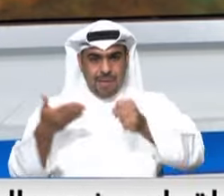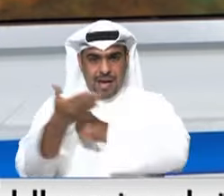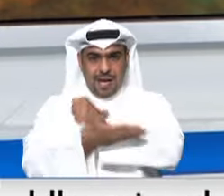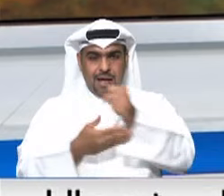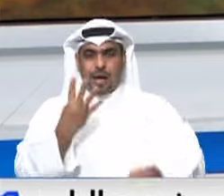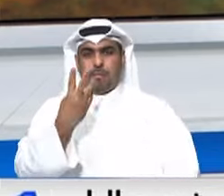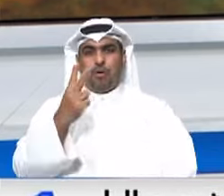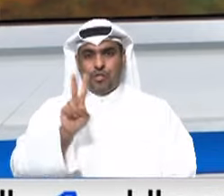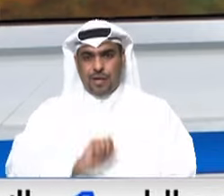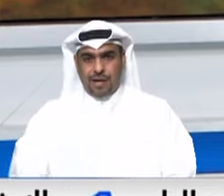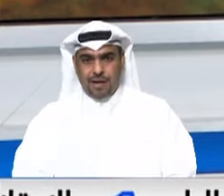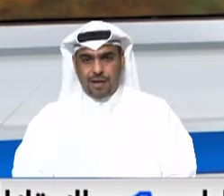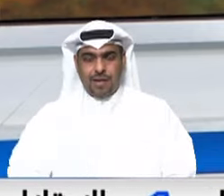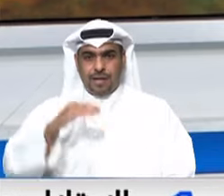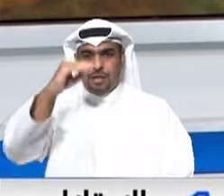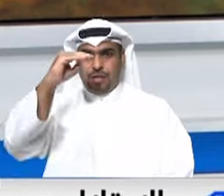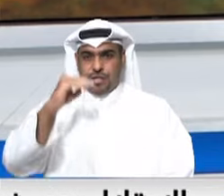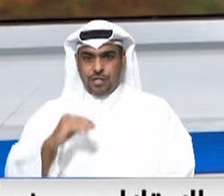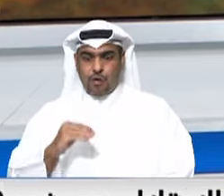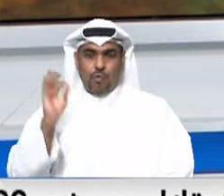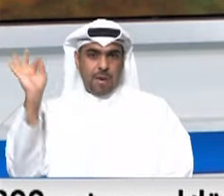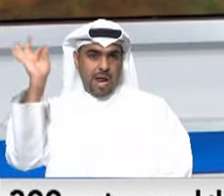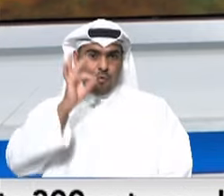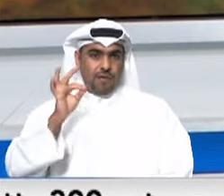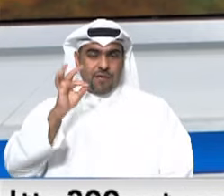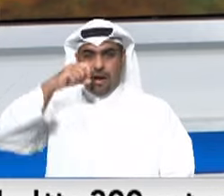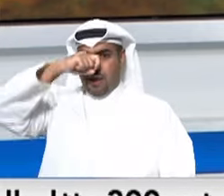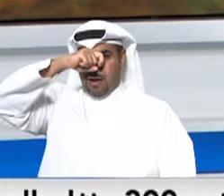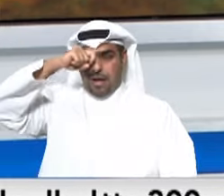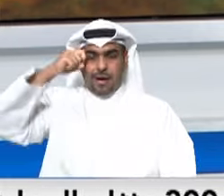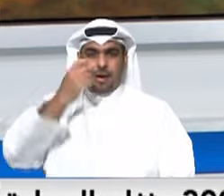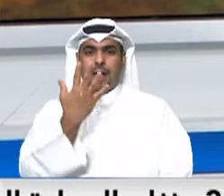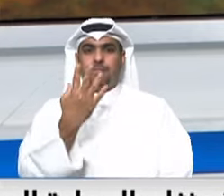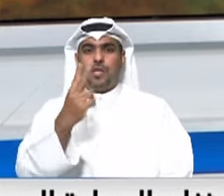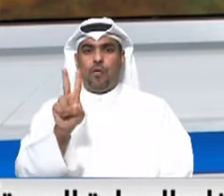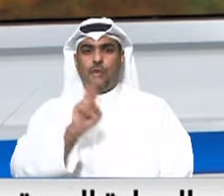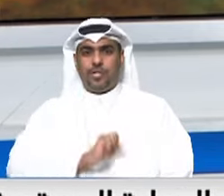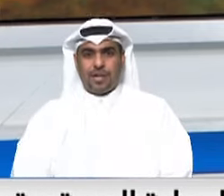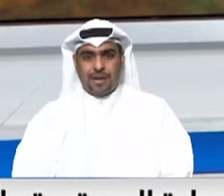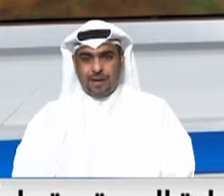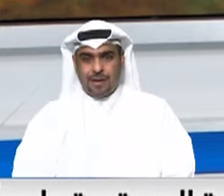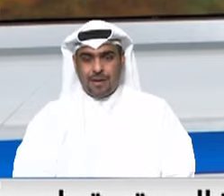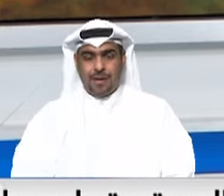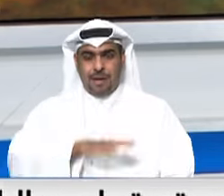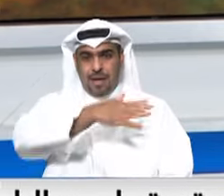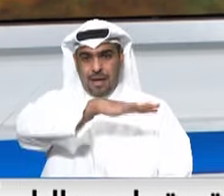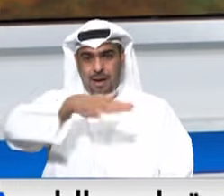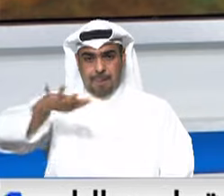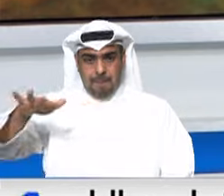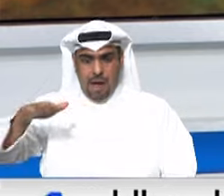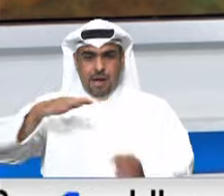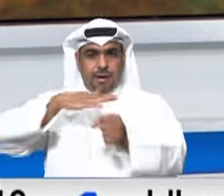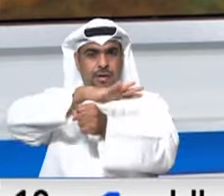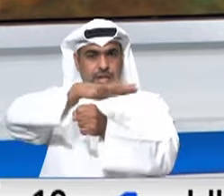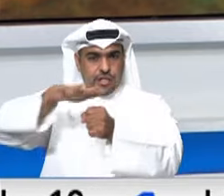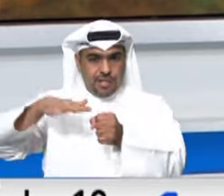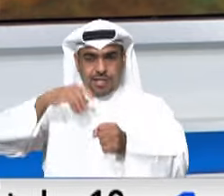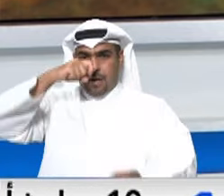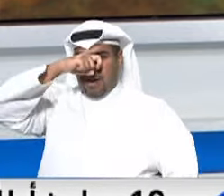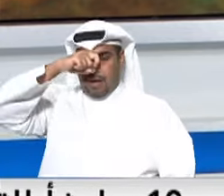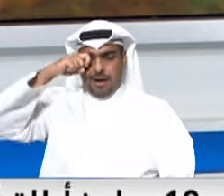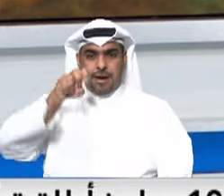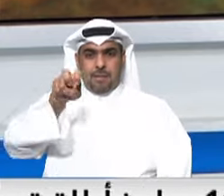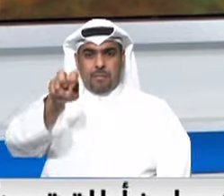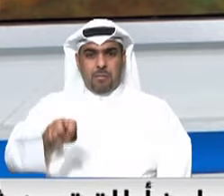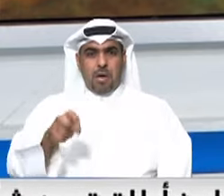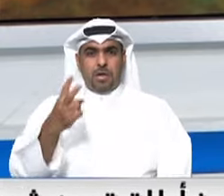درجة مئوية، جنوبا في مزارع الوفرة 25 درجة مئوية، مناطق ساحلية والجزر الكويتية متفاوتة ما بين